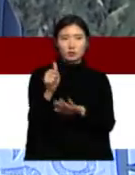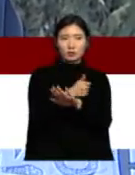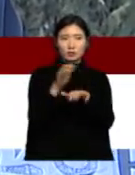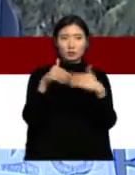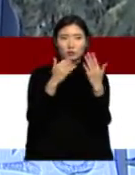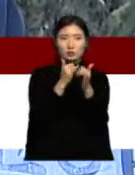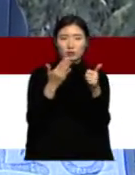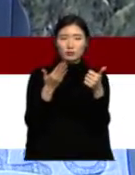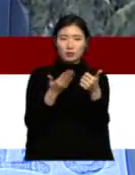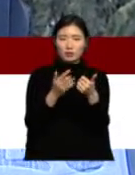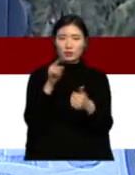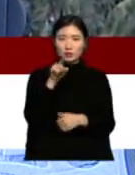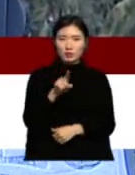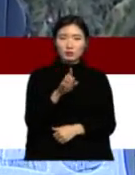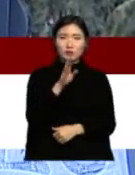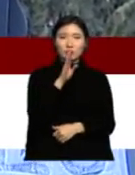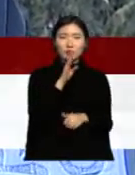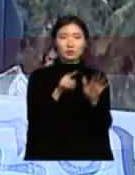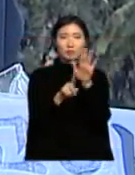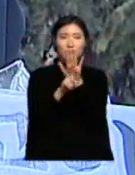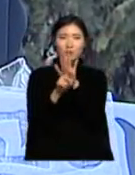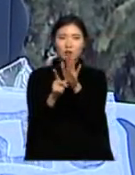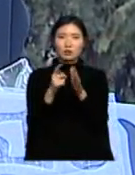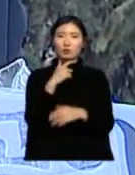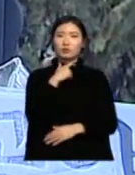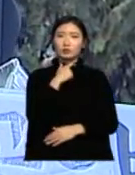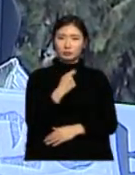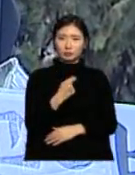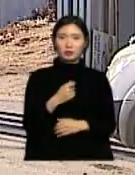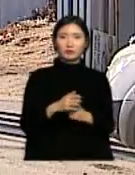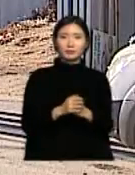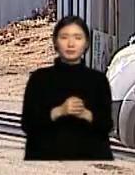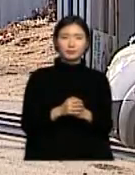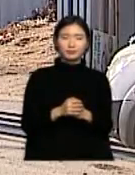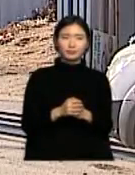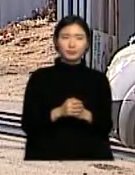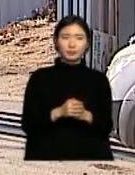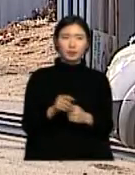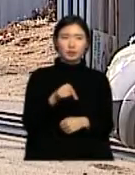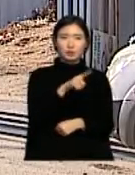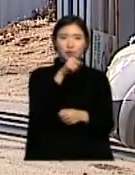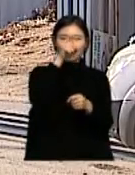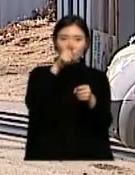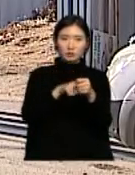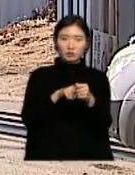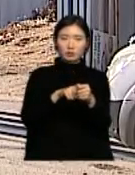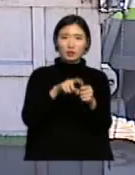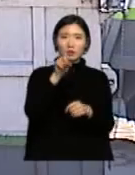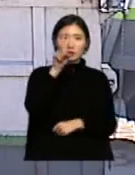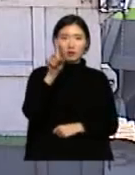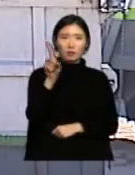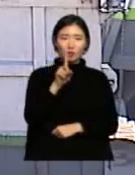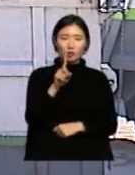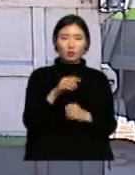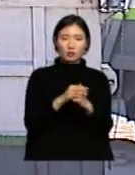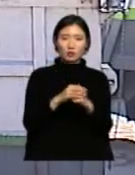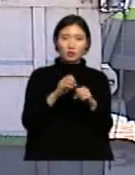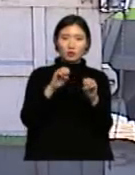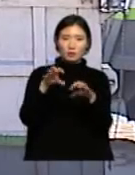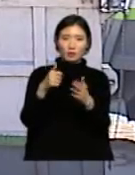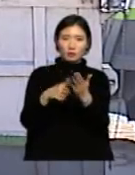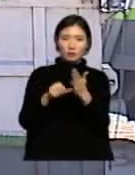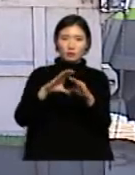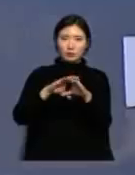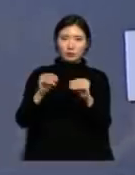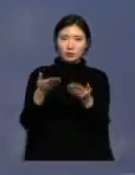모든 주민들에게 이 사실을 알리고 싶어서 여기까지 와서 집회를 하게 됐습니다. 이들의 목적은 단 하나, 광장동 폐기물 처리